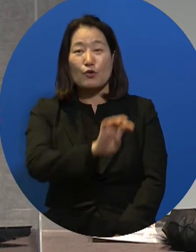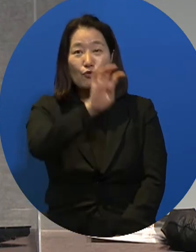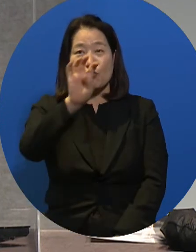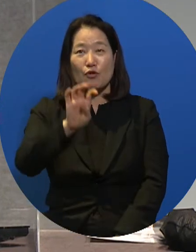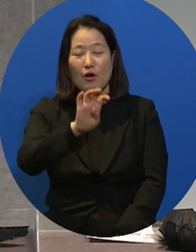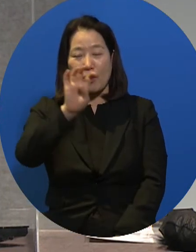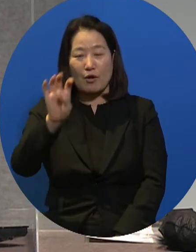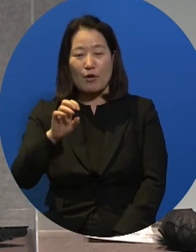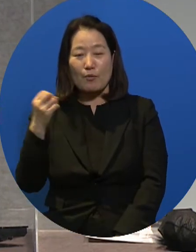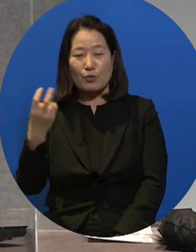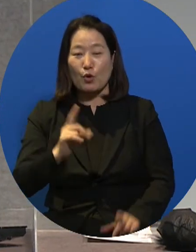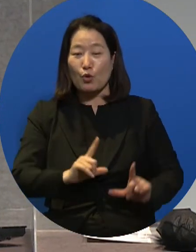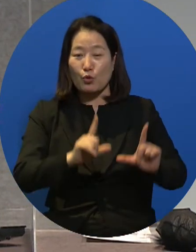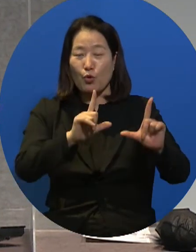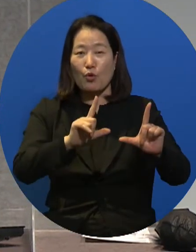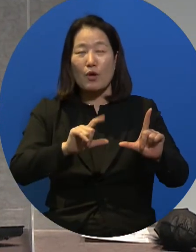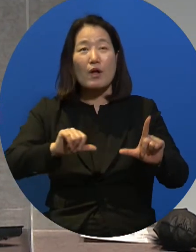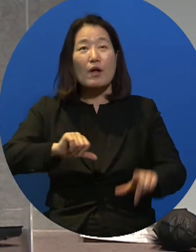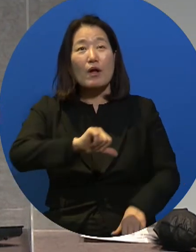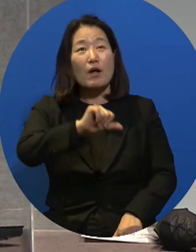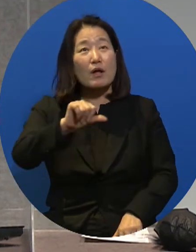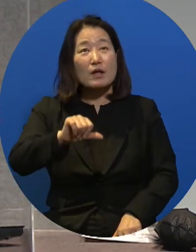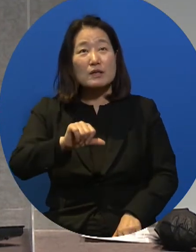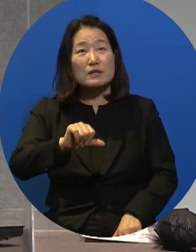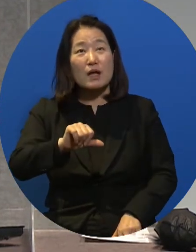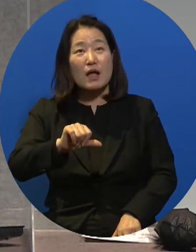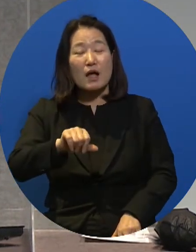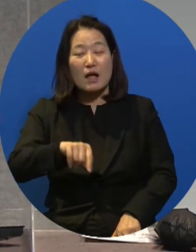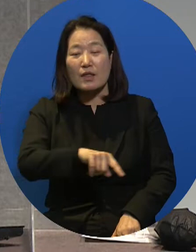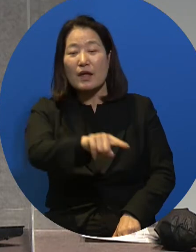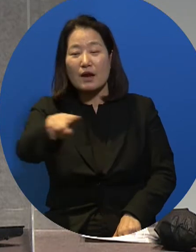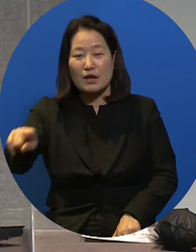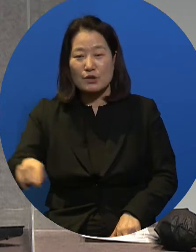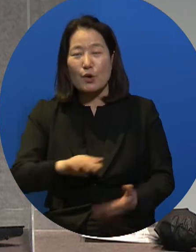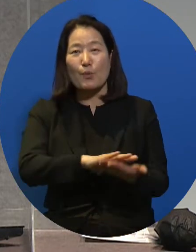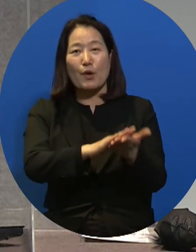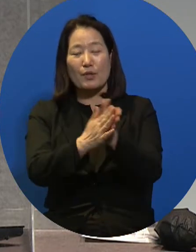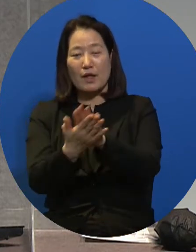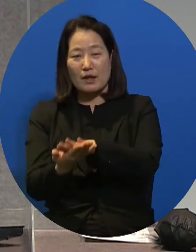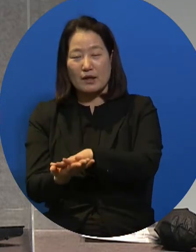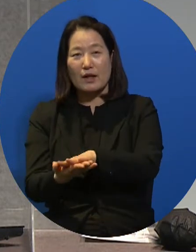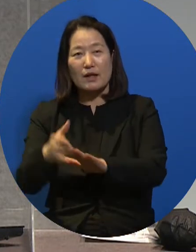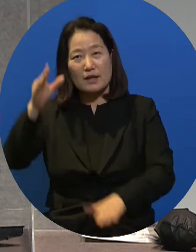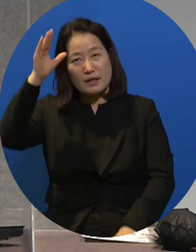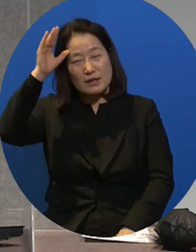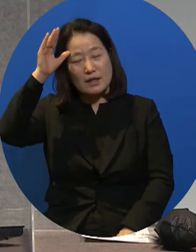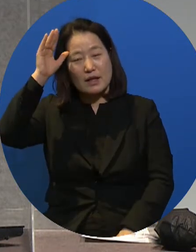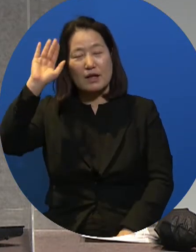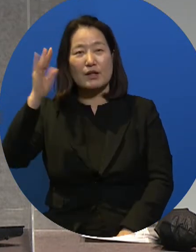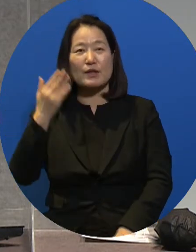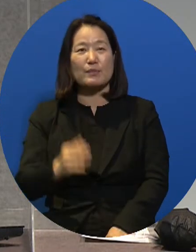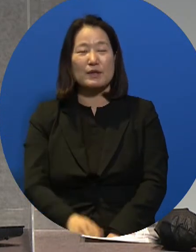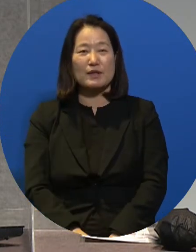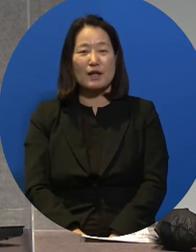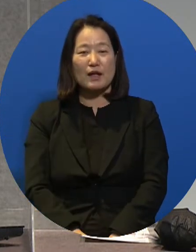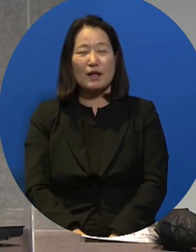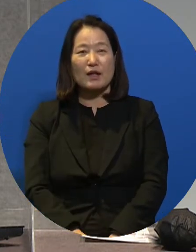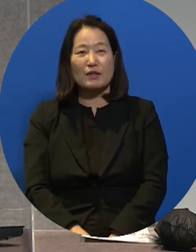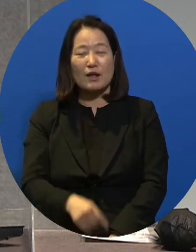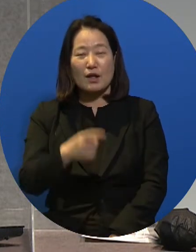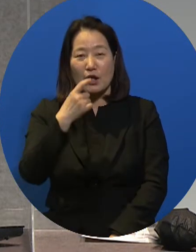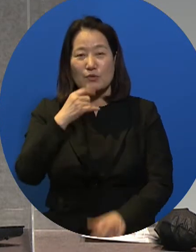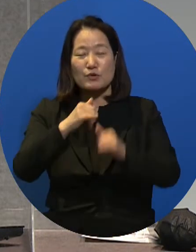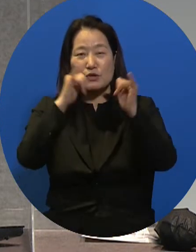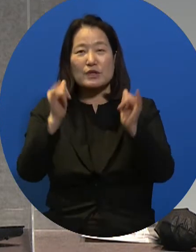앞으로 동아시아 지역에서도 이런 큰 도움이 될 수 있을 것 같습니다. 네, 이어서 세 번째 발제로 민주사회를 위한 변호사